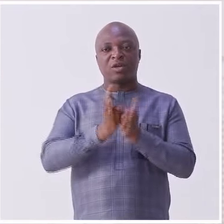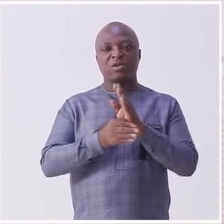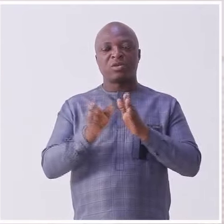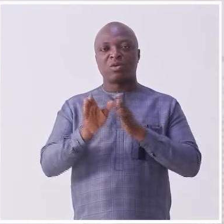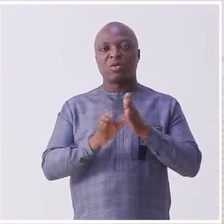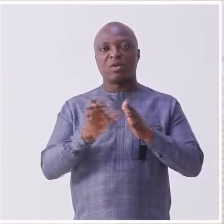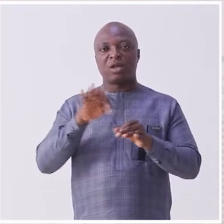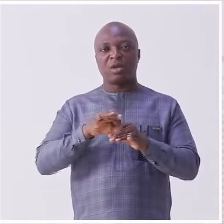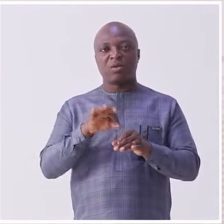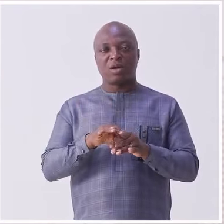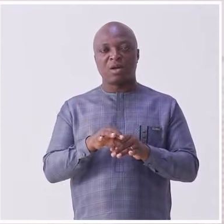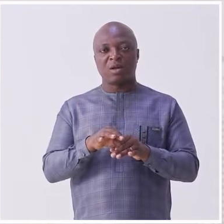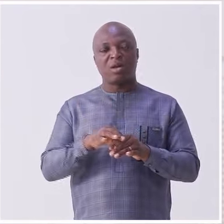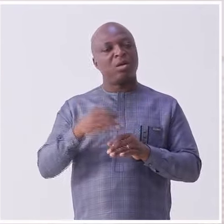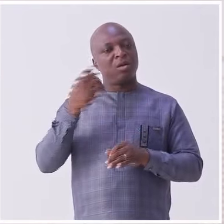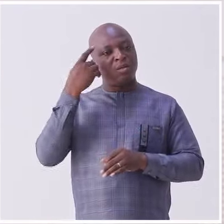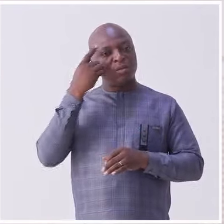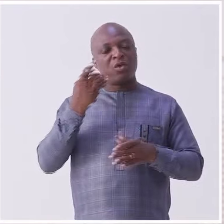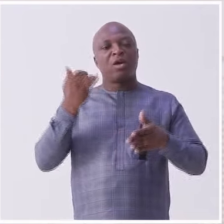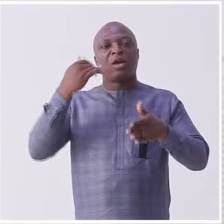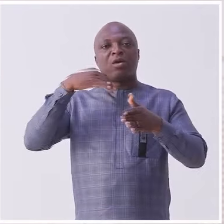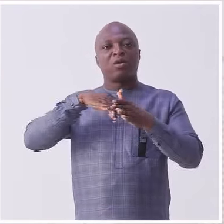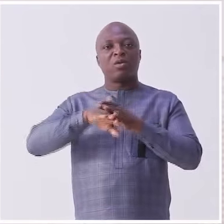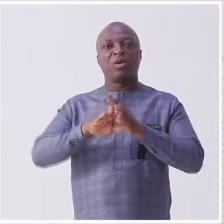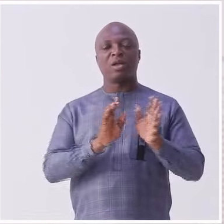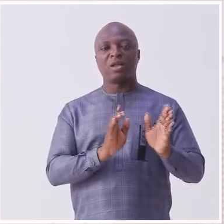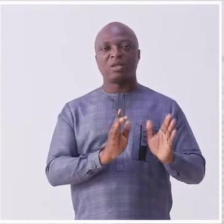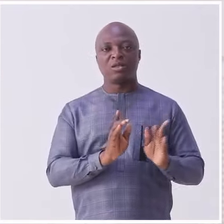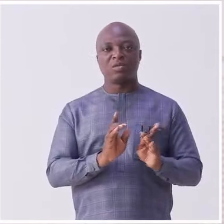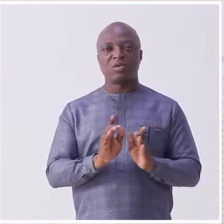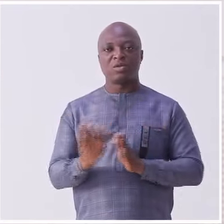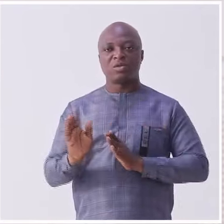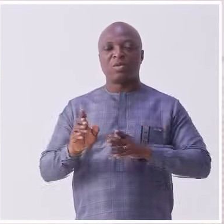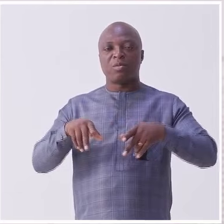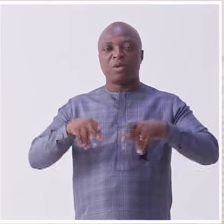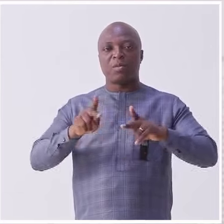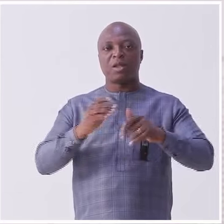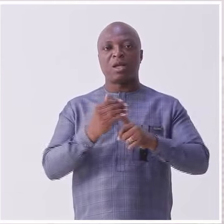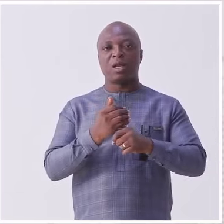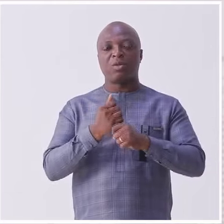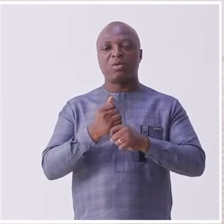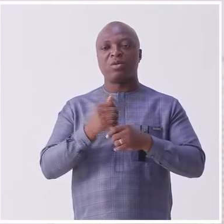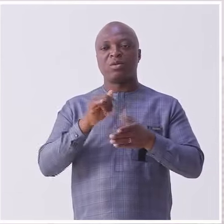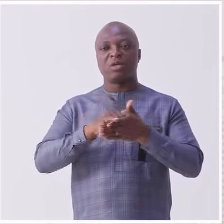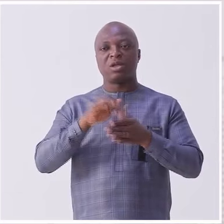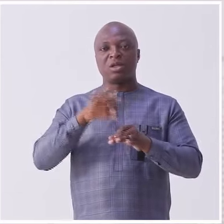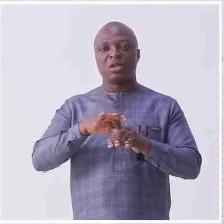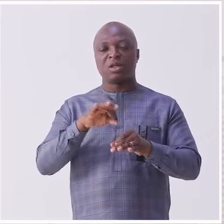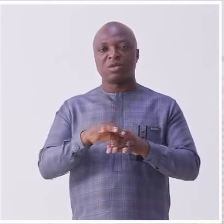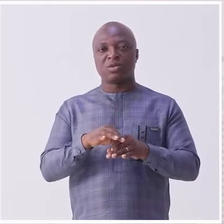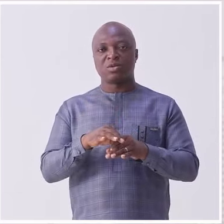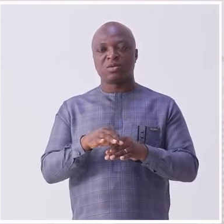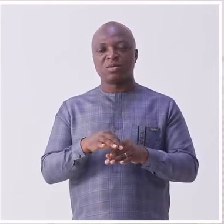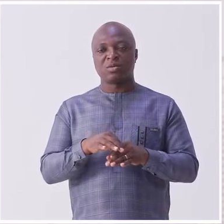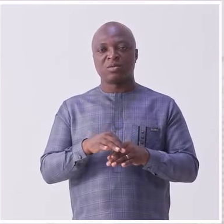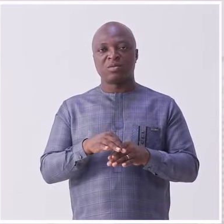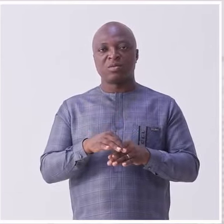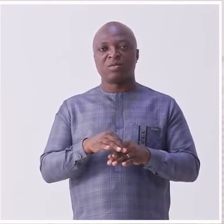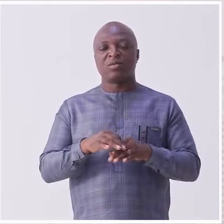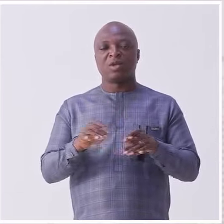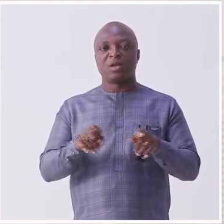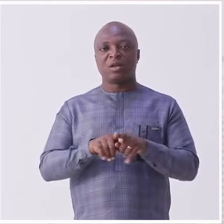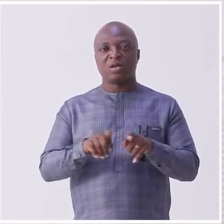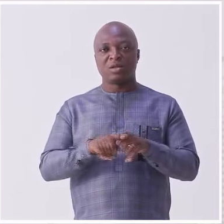code électoral pour inclure des dispositions permettant la tenue de scrutins multiples.